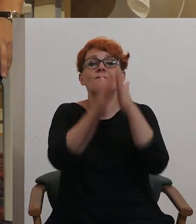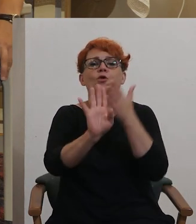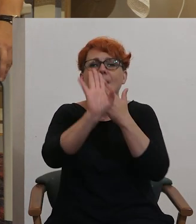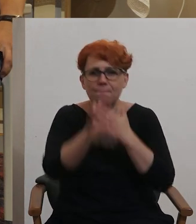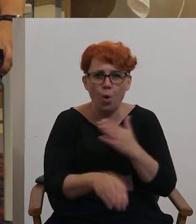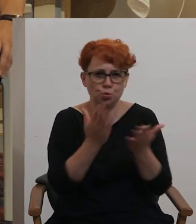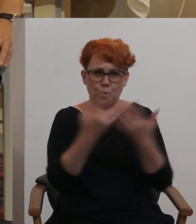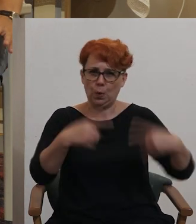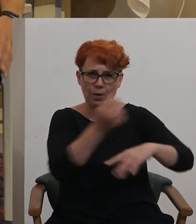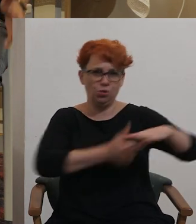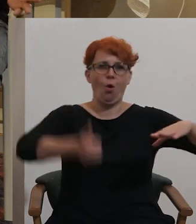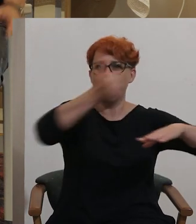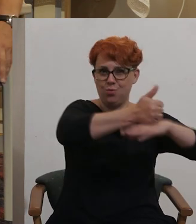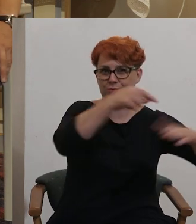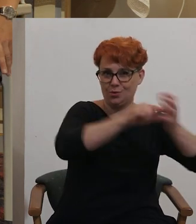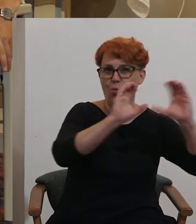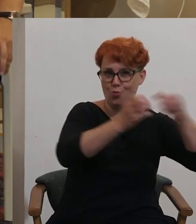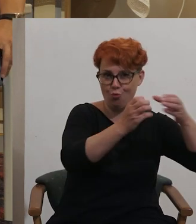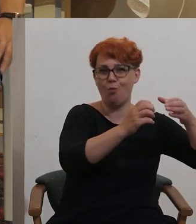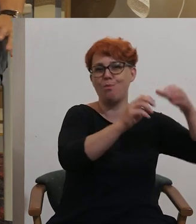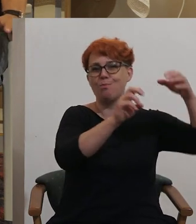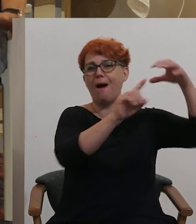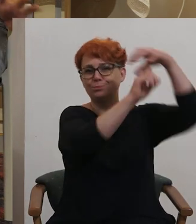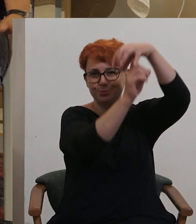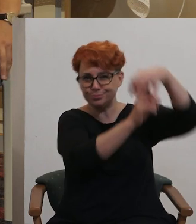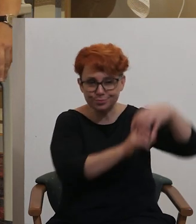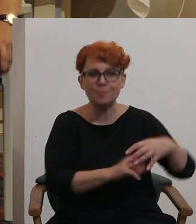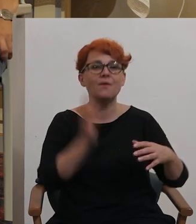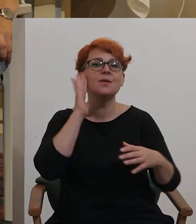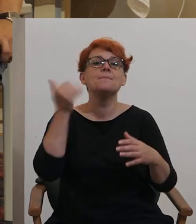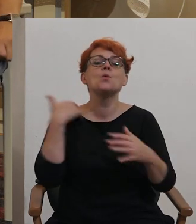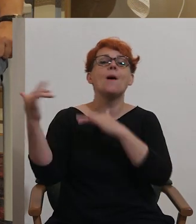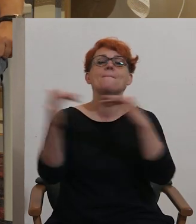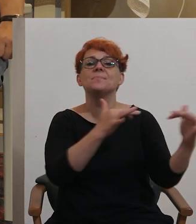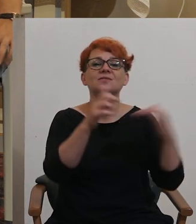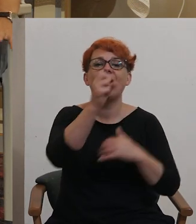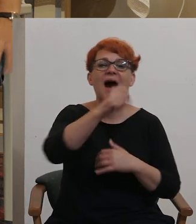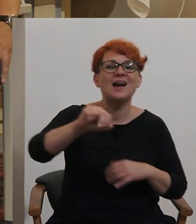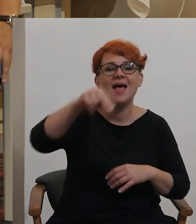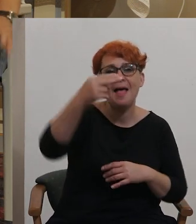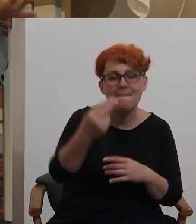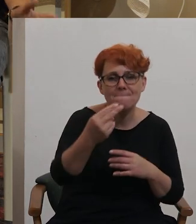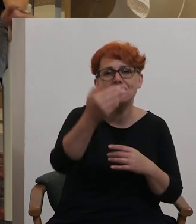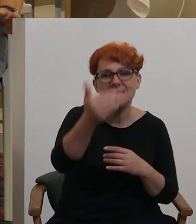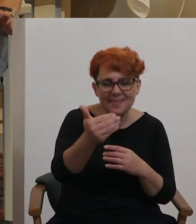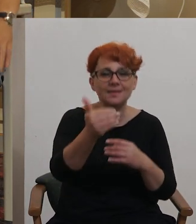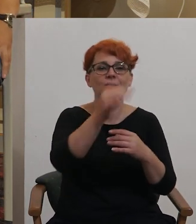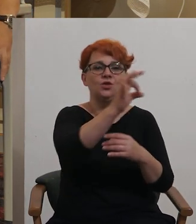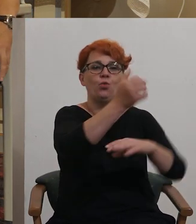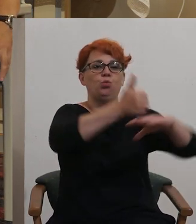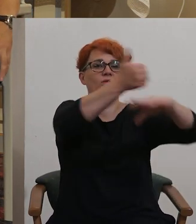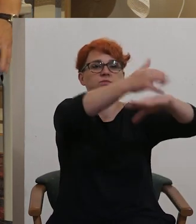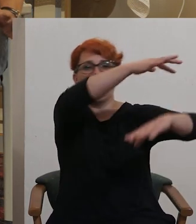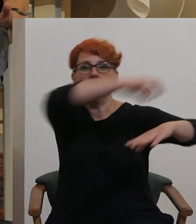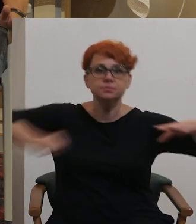będąc dowódcą brygady spadochronowej, bo jak wiemy, po bitwie pod Arnhem dowództwo mu zostało odebrane, ale żołnierzy cały